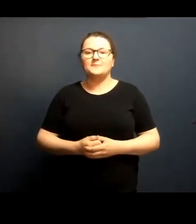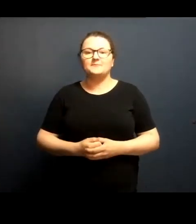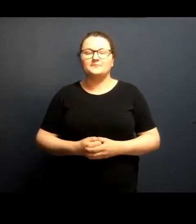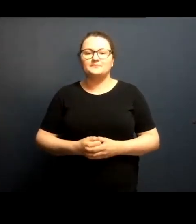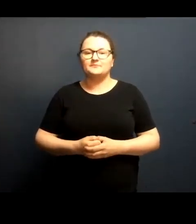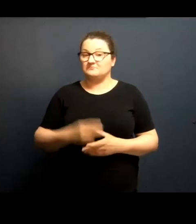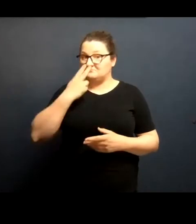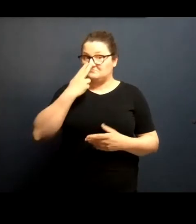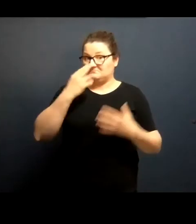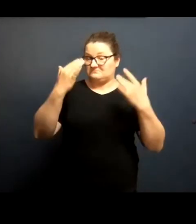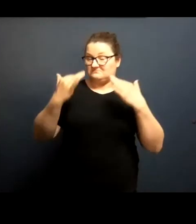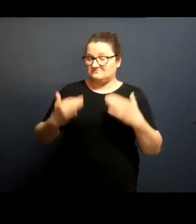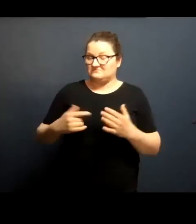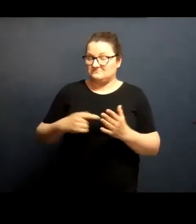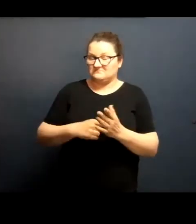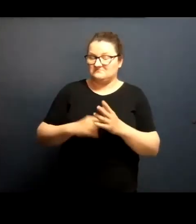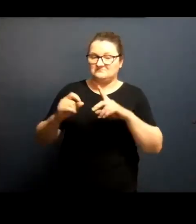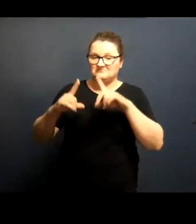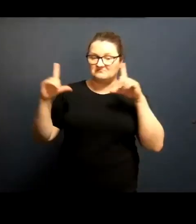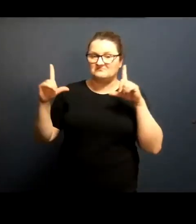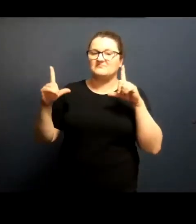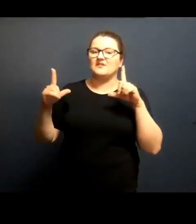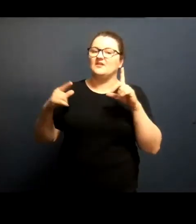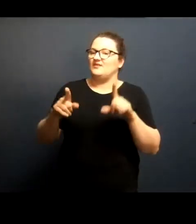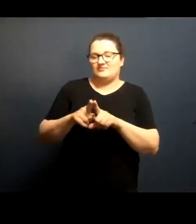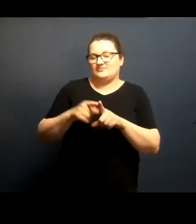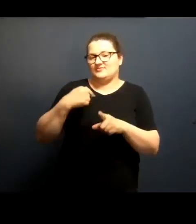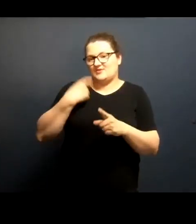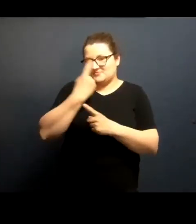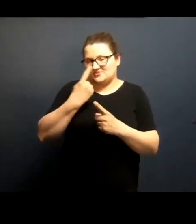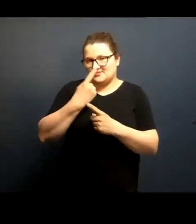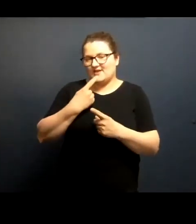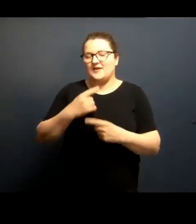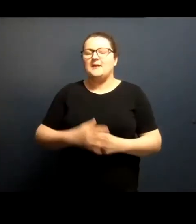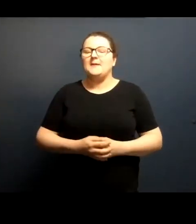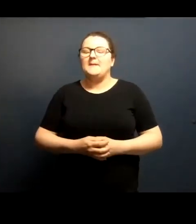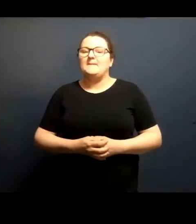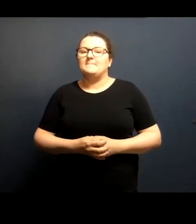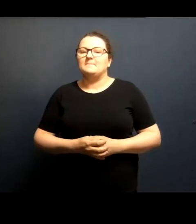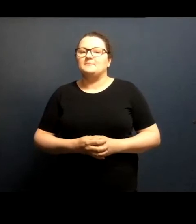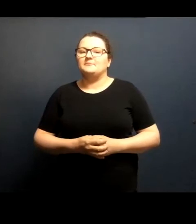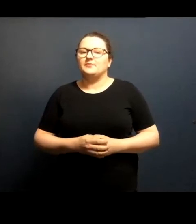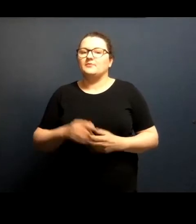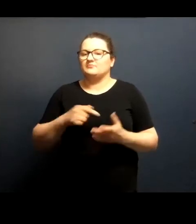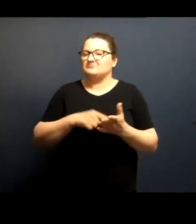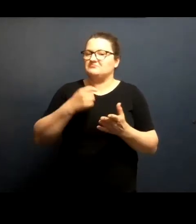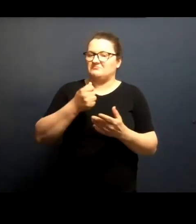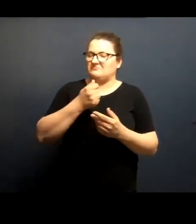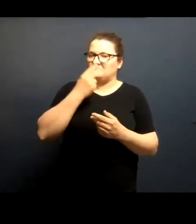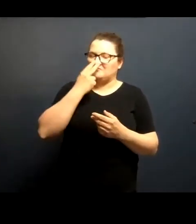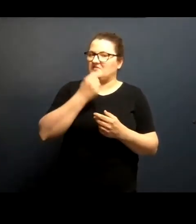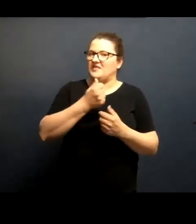Zobaczcie Państwo, tutaj też wydaje mi się, tutaj jest kilka ciekawych